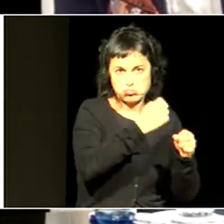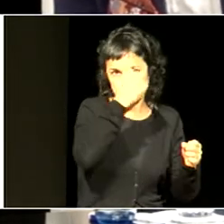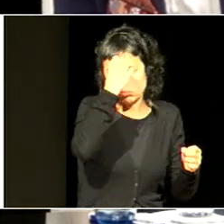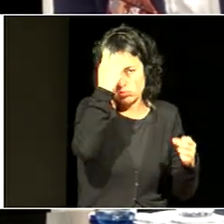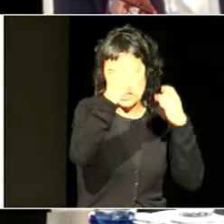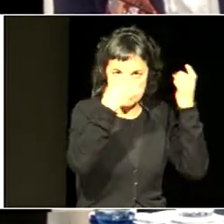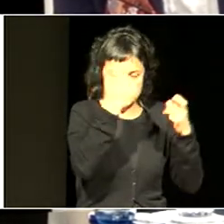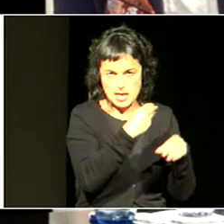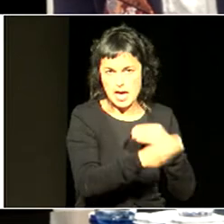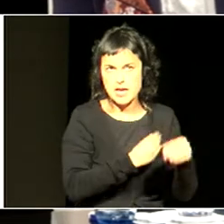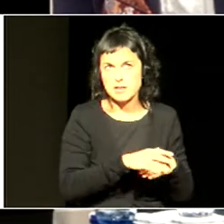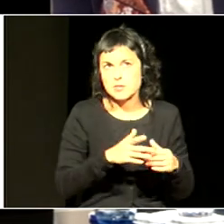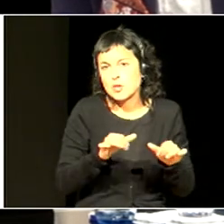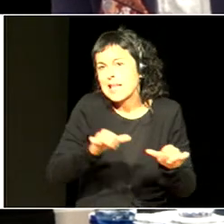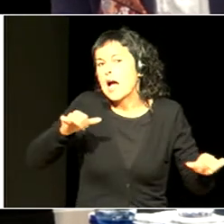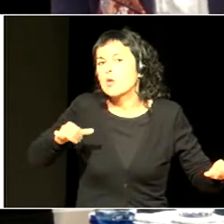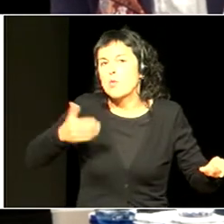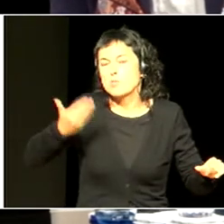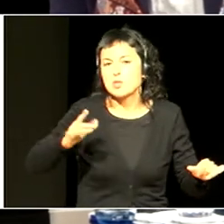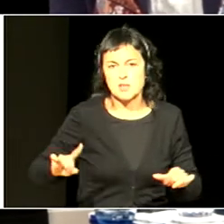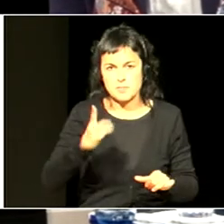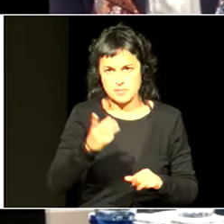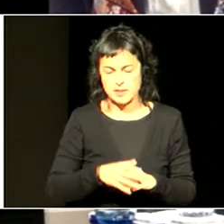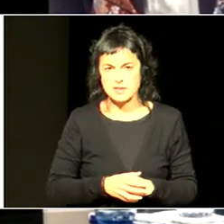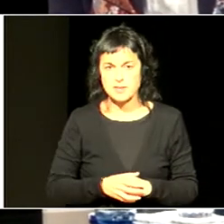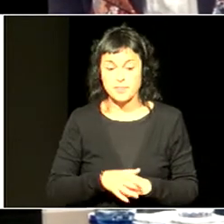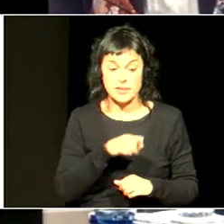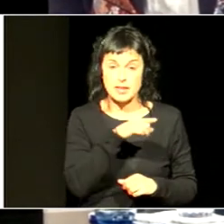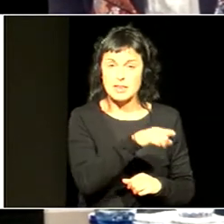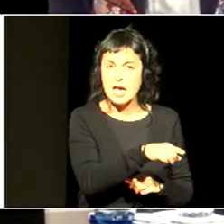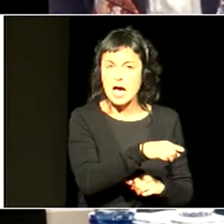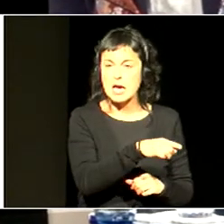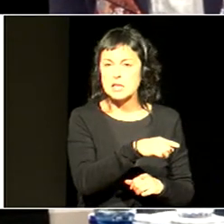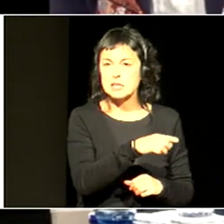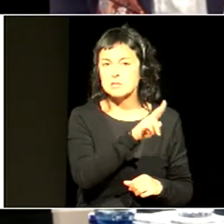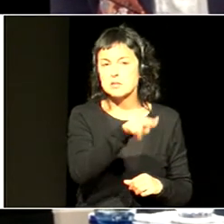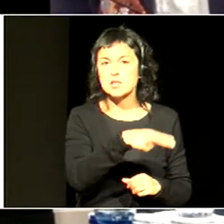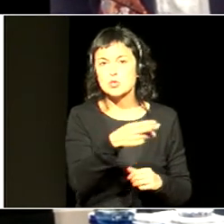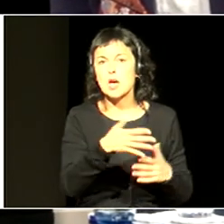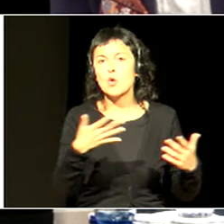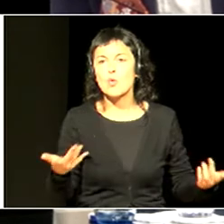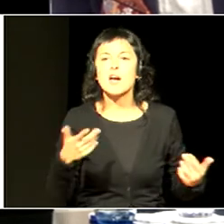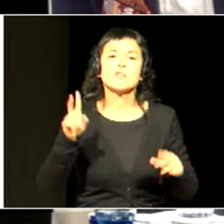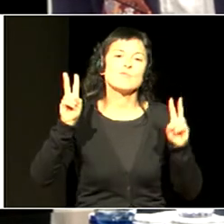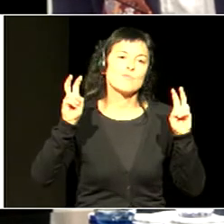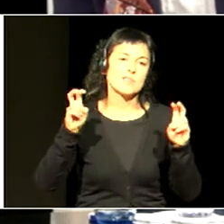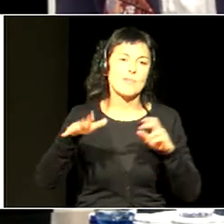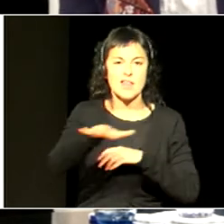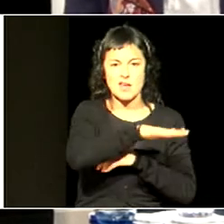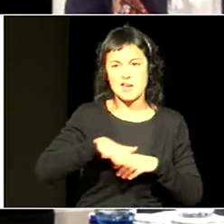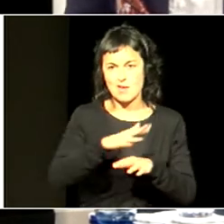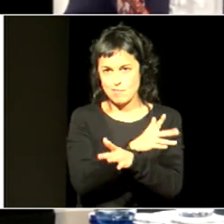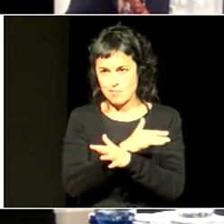da garrantzitsuena eta funtsezkoena. Hortikan, atera ziren, hainbeste hitz egin dugun patioen asunto, eta ez, eta orduan